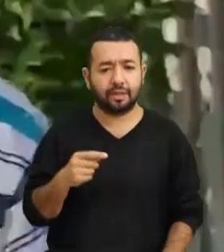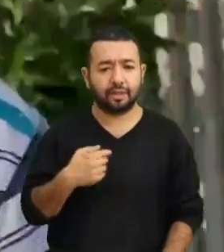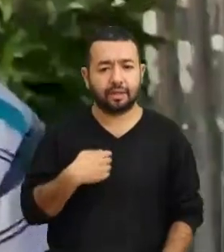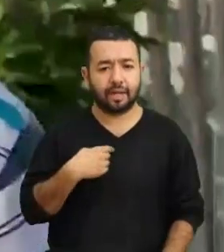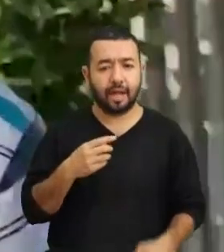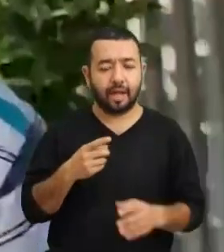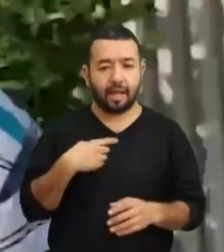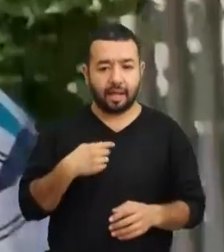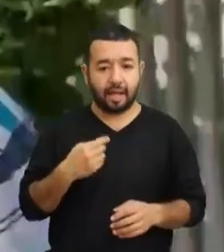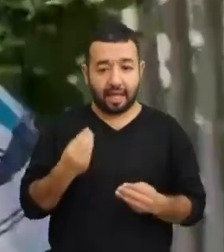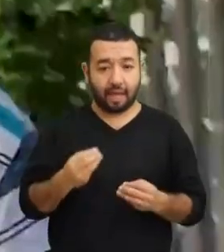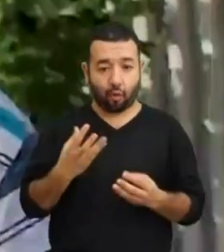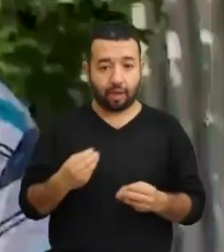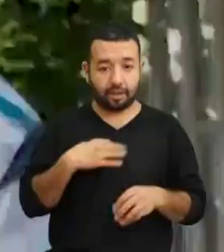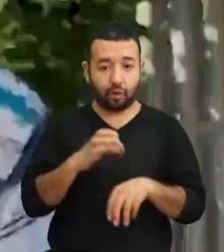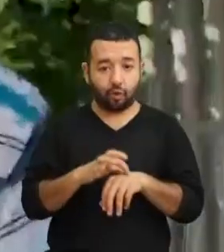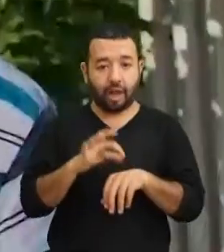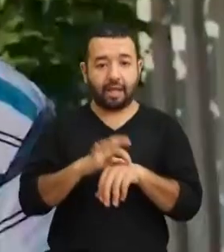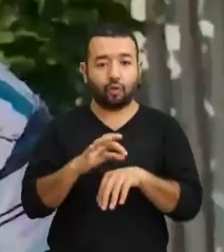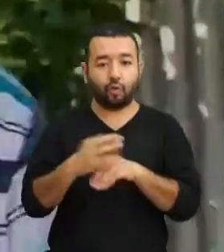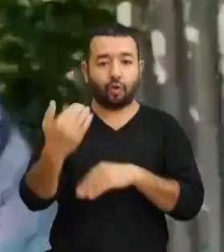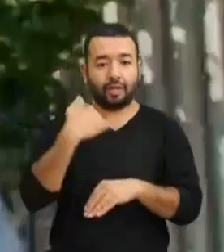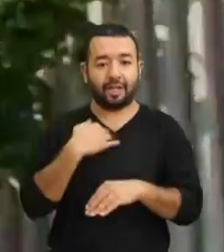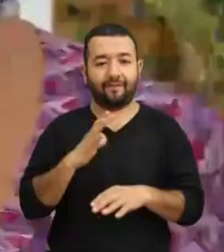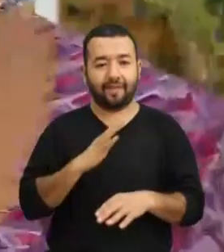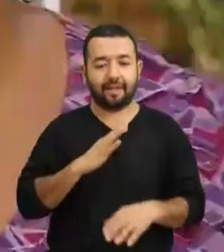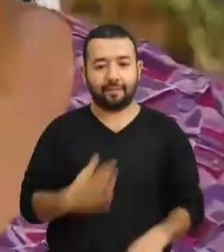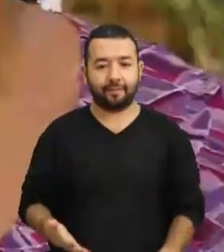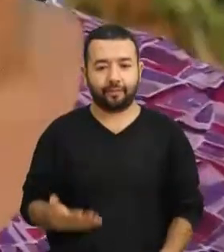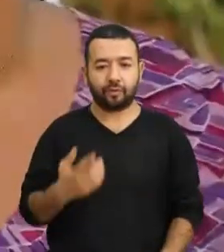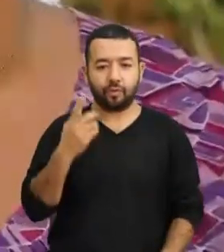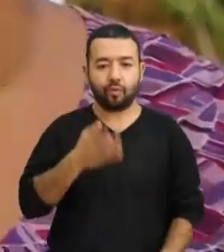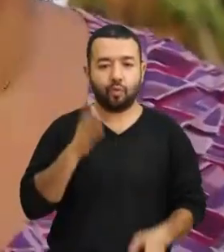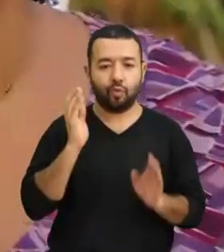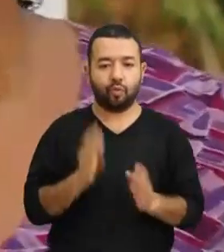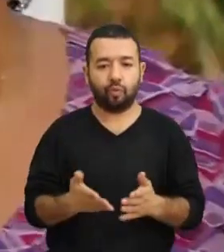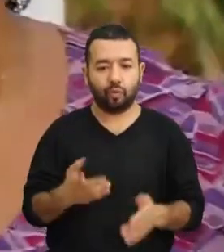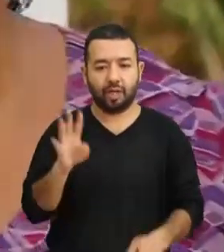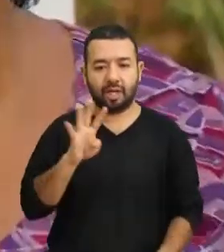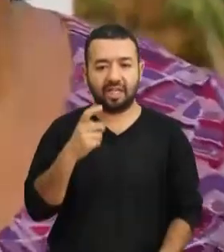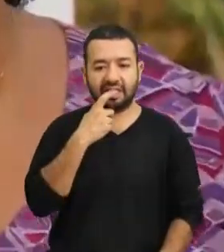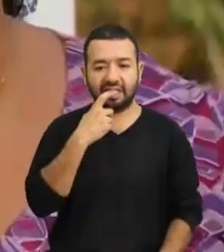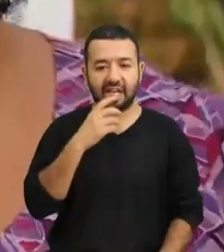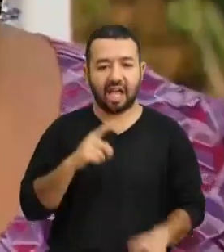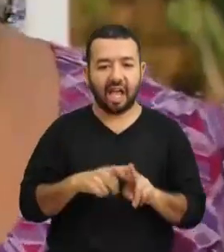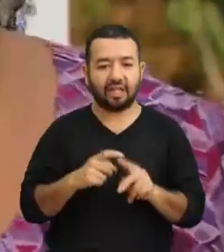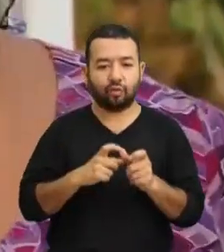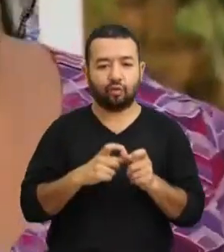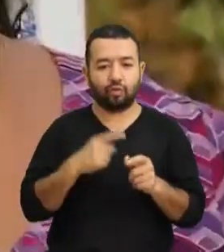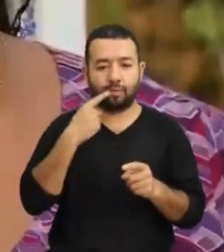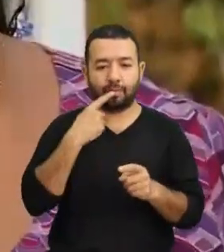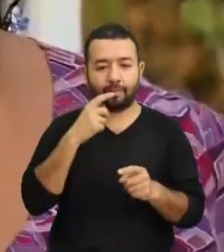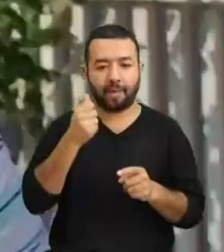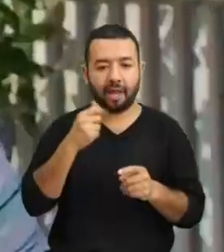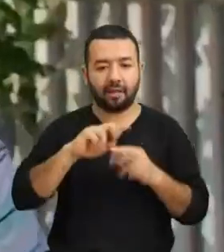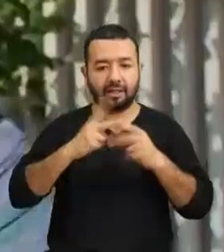bulacak doktorum, hastalık hastası ayağına gelirmiş ya. Ya yuh sana Şükrü be. 40 yıllık atasözünü bile para göz hale